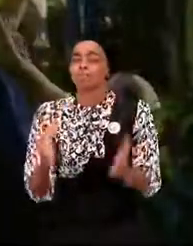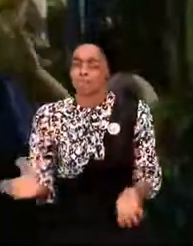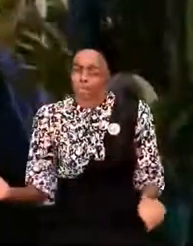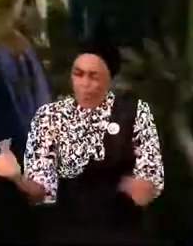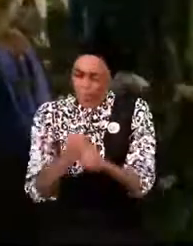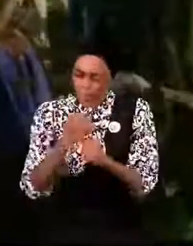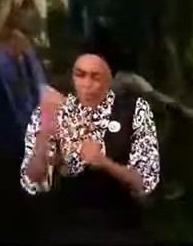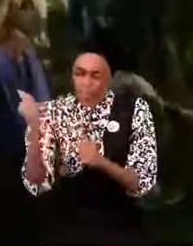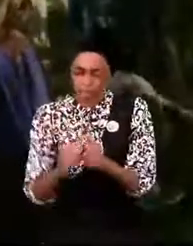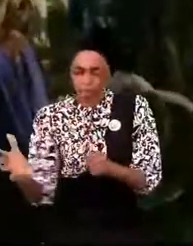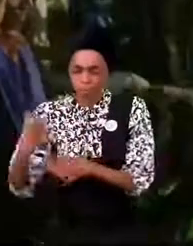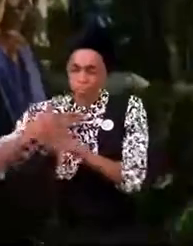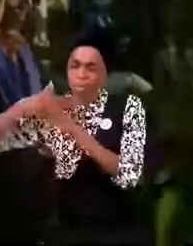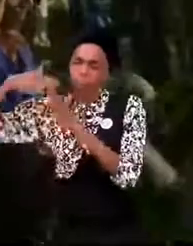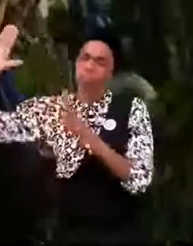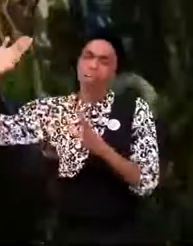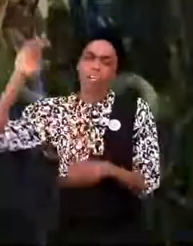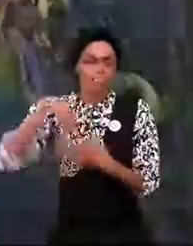de Jésus.